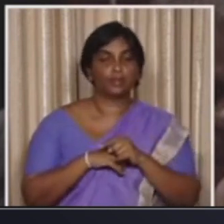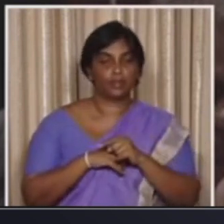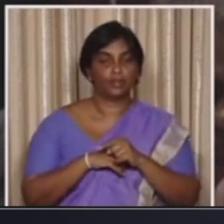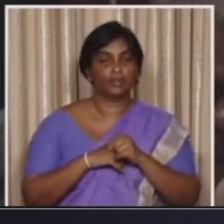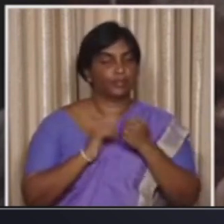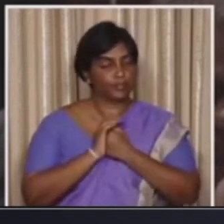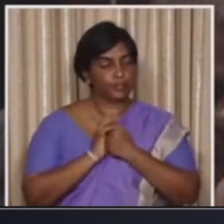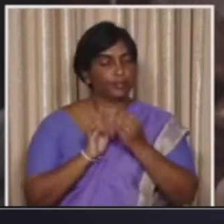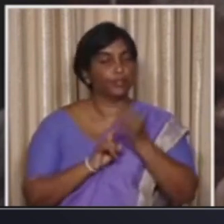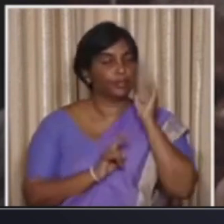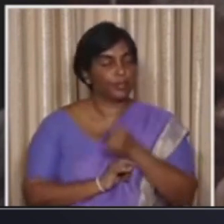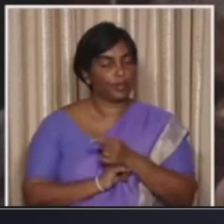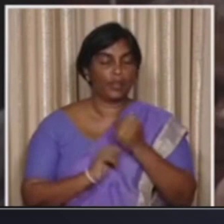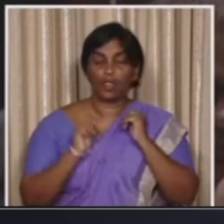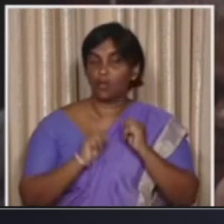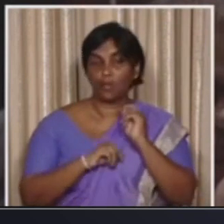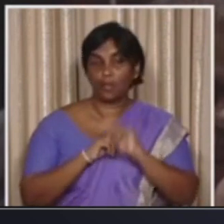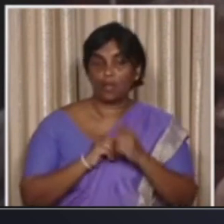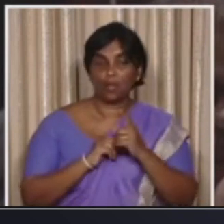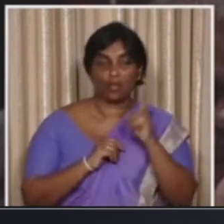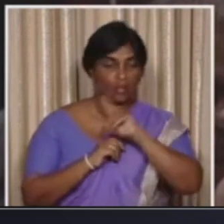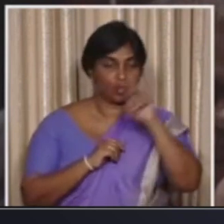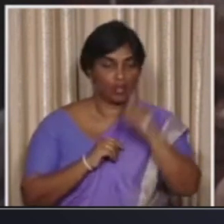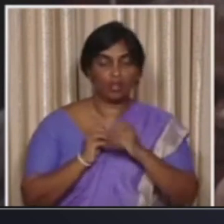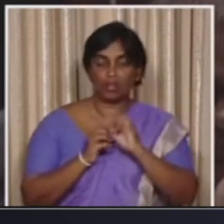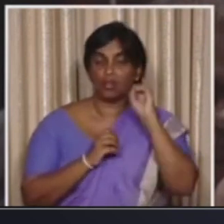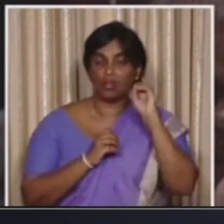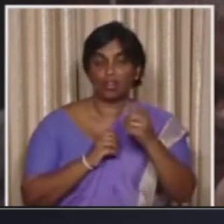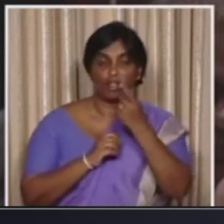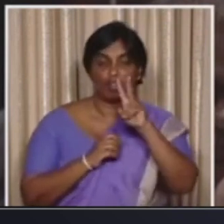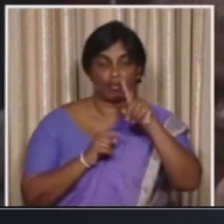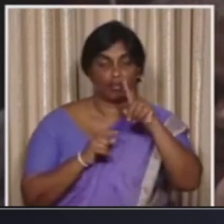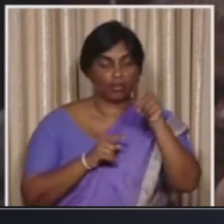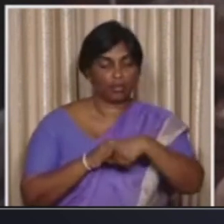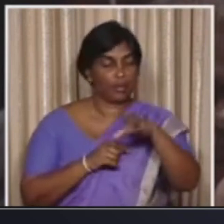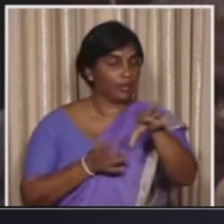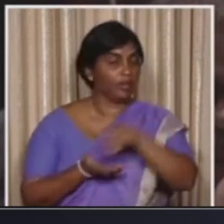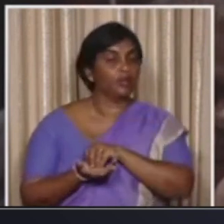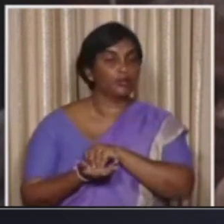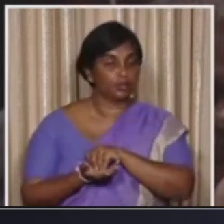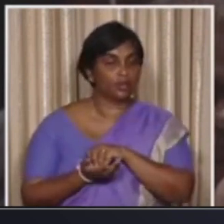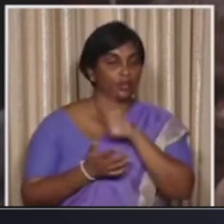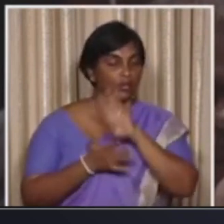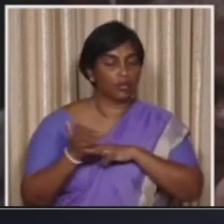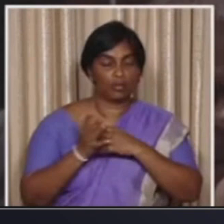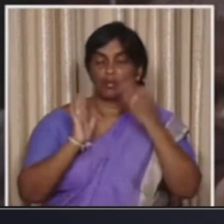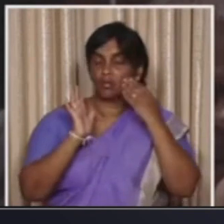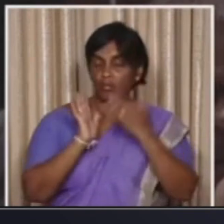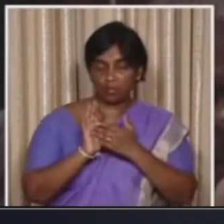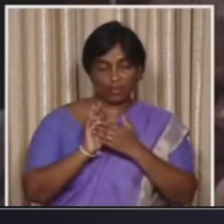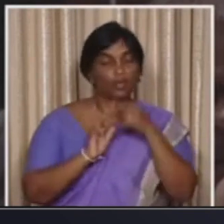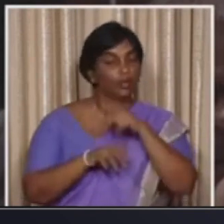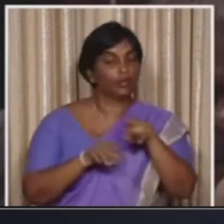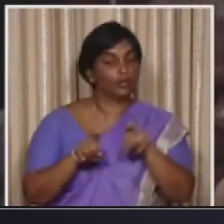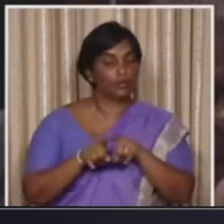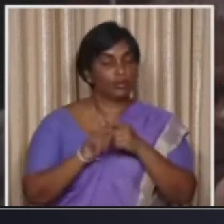ගරු සභාපතිතුමනි කොහොමද වැඩේ 10000ක් දීලා 12,000ක් පික්පොකට් ගහන අයවැක් ඉදිරිපත් කරලා තියෙන්නේ